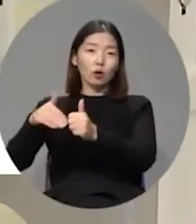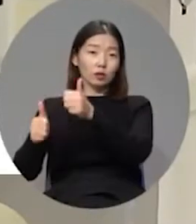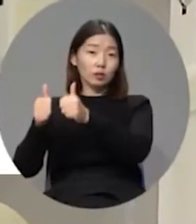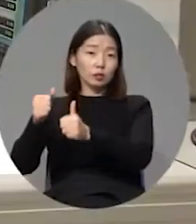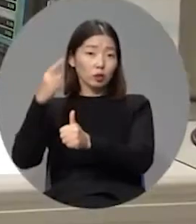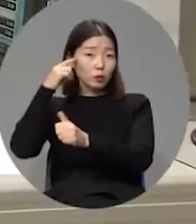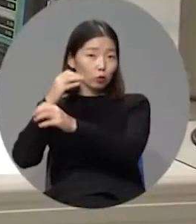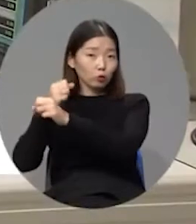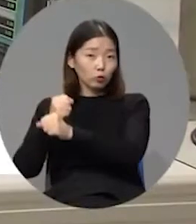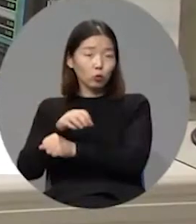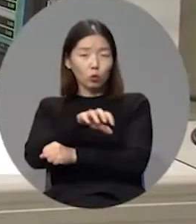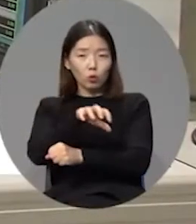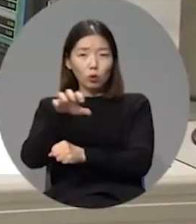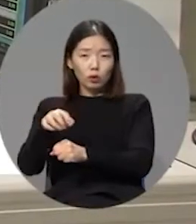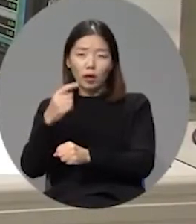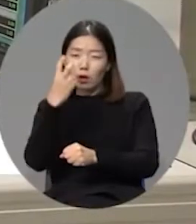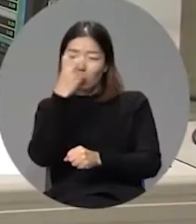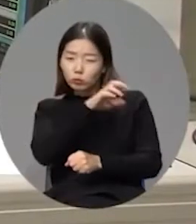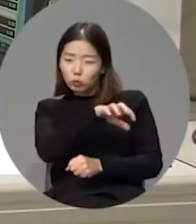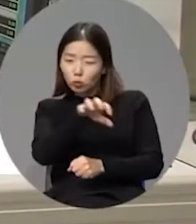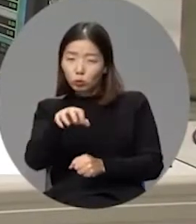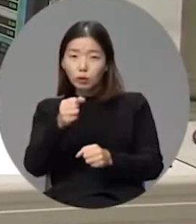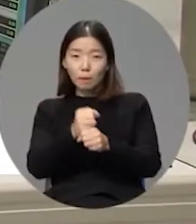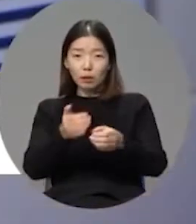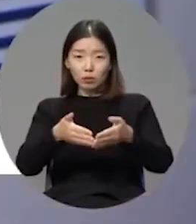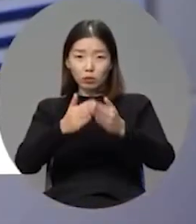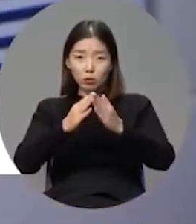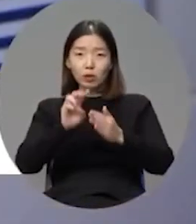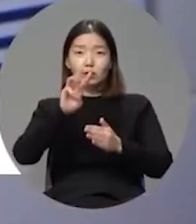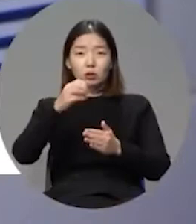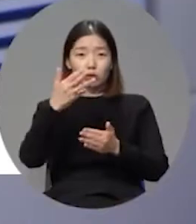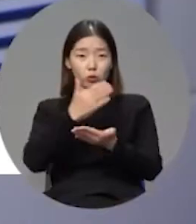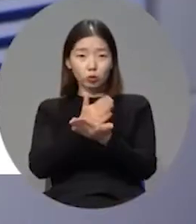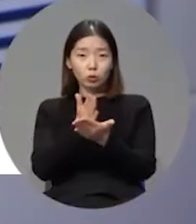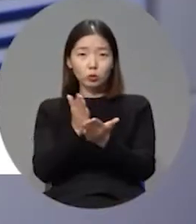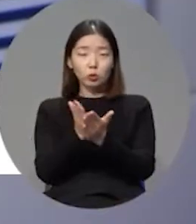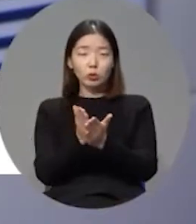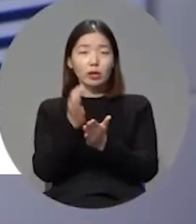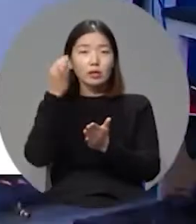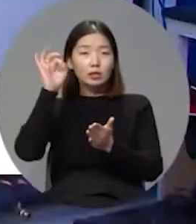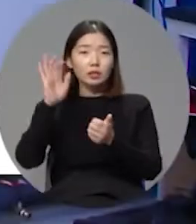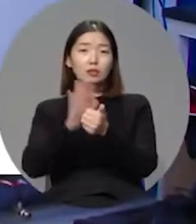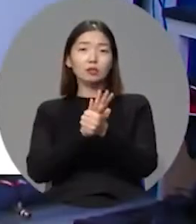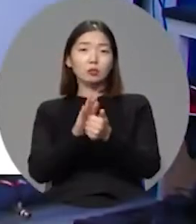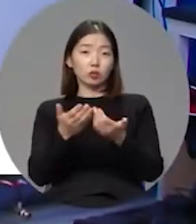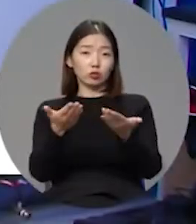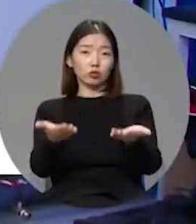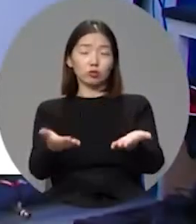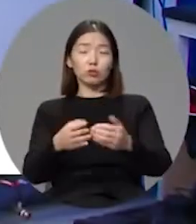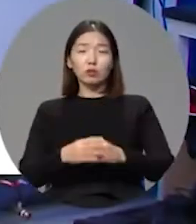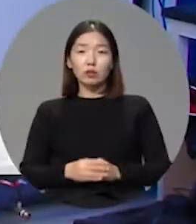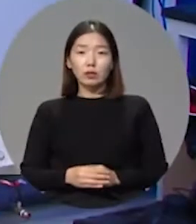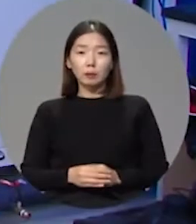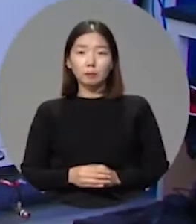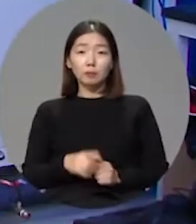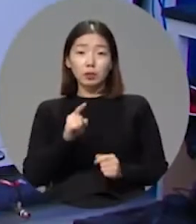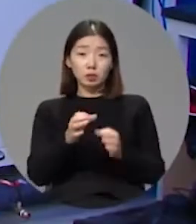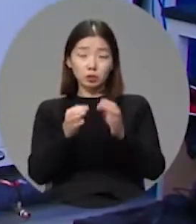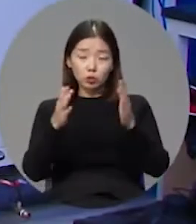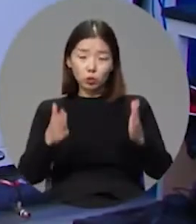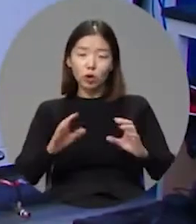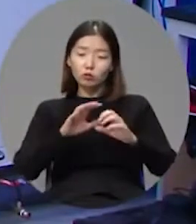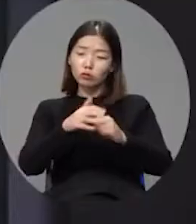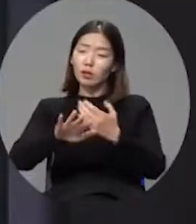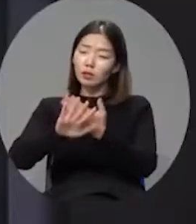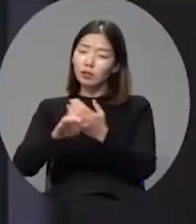건설생활환경시험연구원에 46종의 검사 장비를 갖추고 38종의 공인시험 인증 서비스를 제공합니다. 그동안 국내